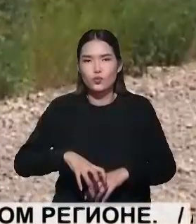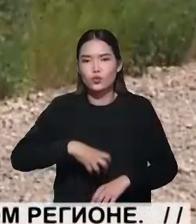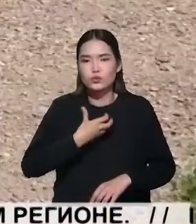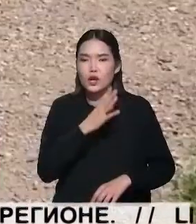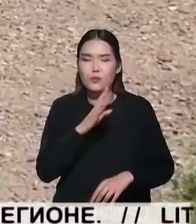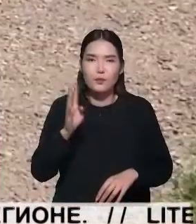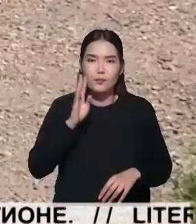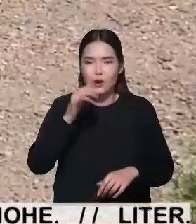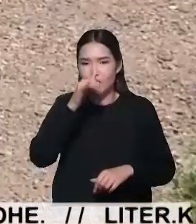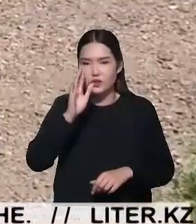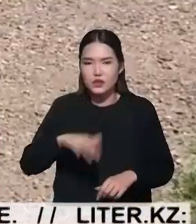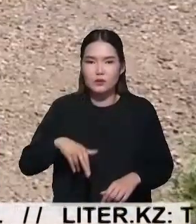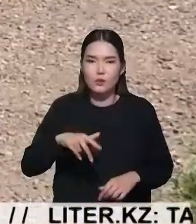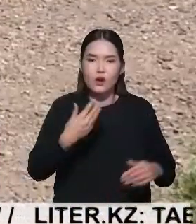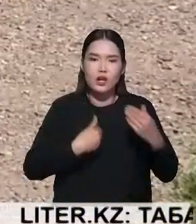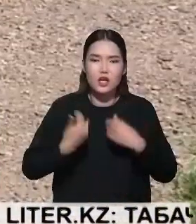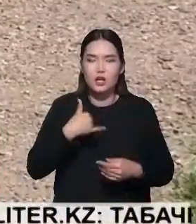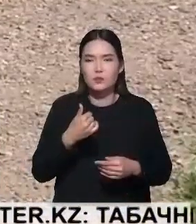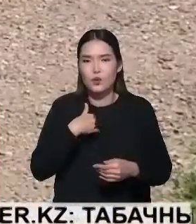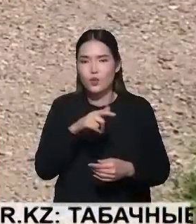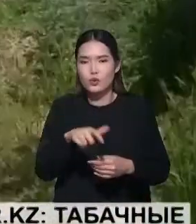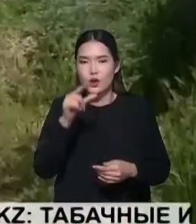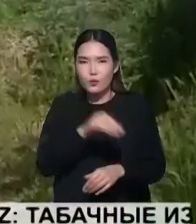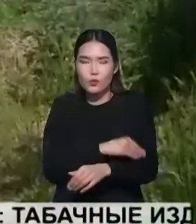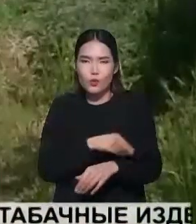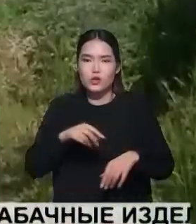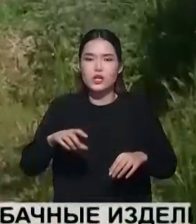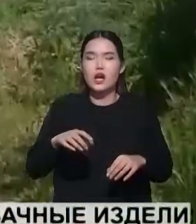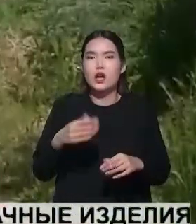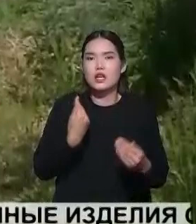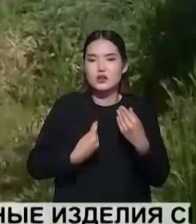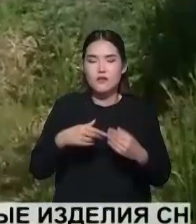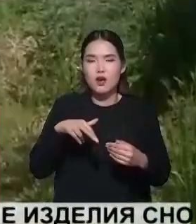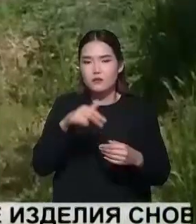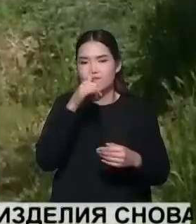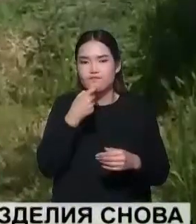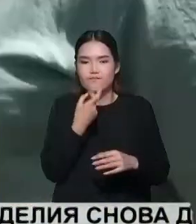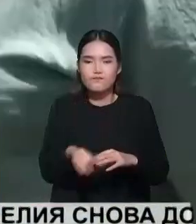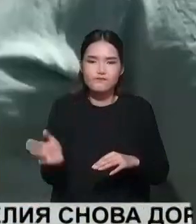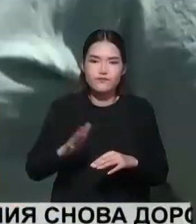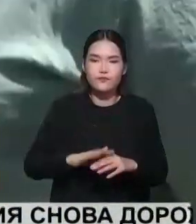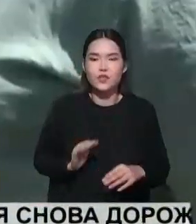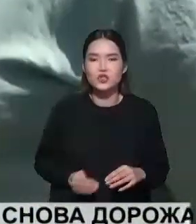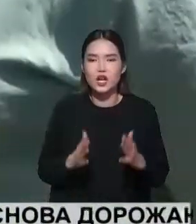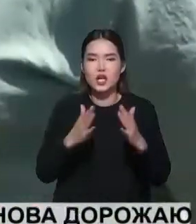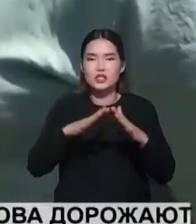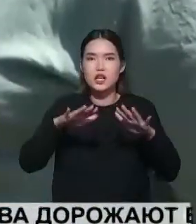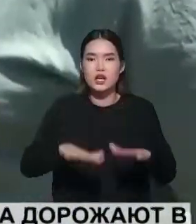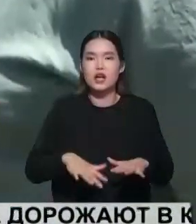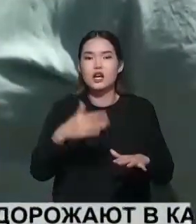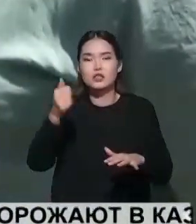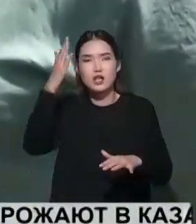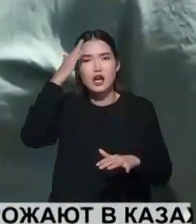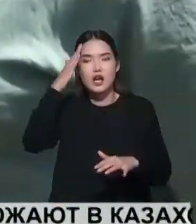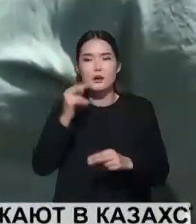не могут пройти. Инвалид, вот у Марины муж инвалид, она его не может вывезти. Со своими проблемами жители частного сектора Топара обратились в Акимат.